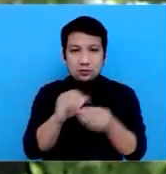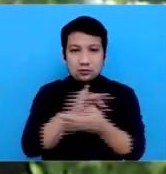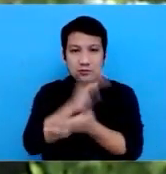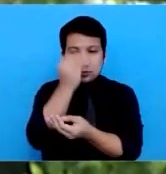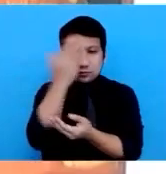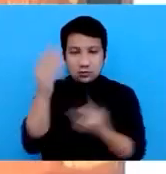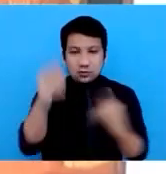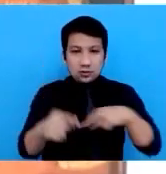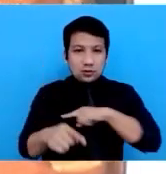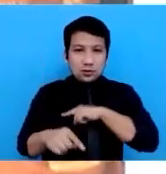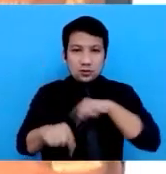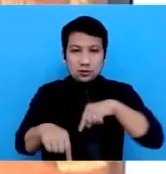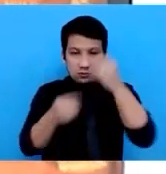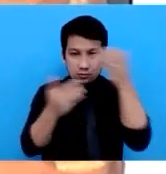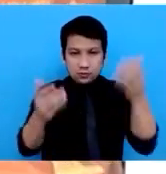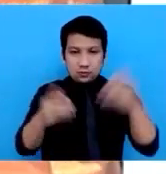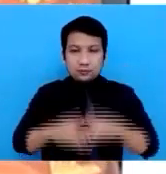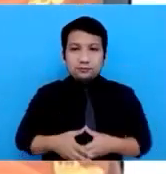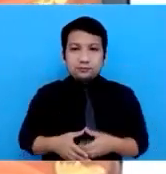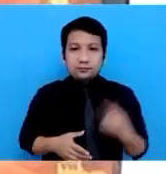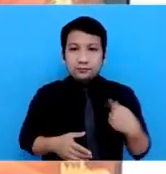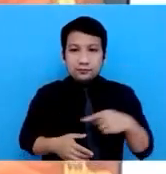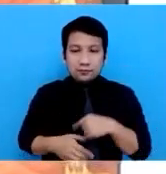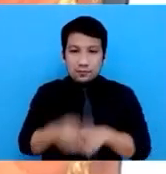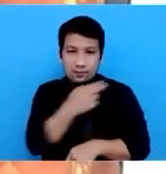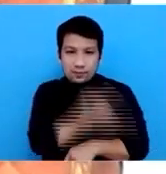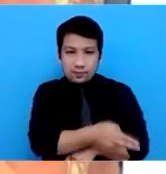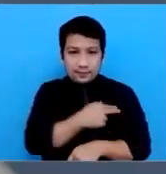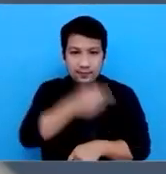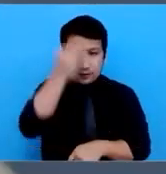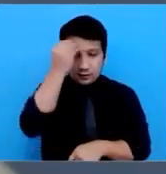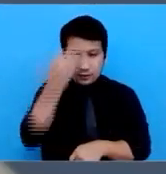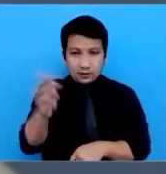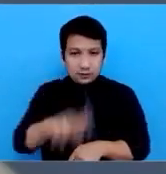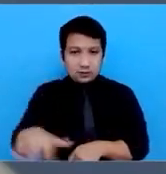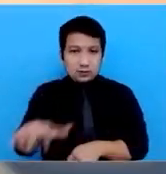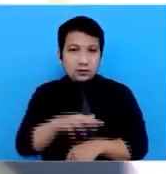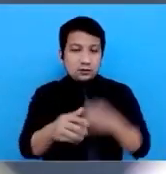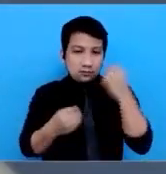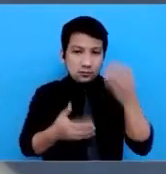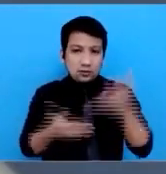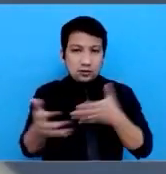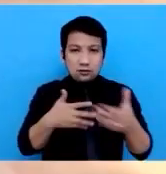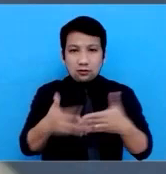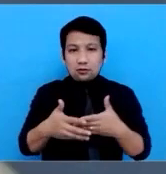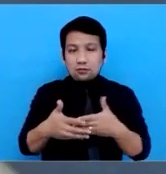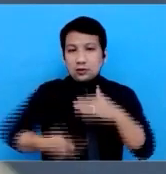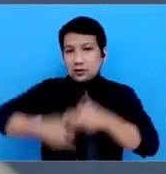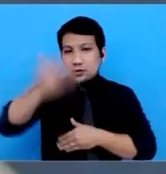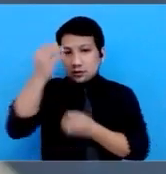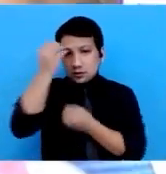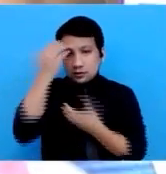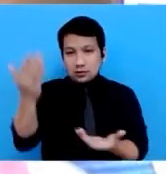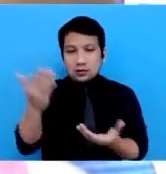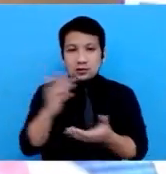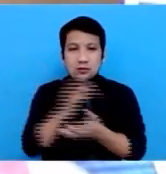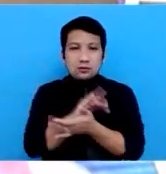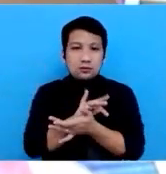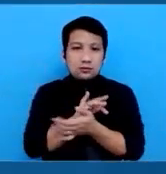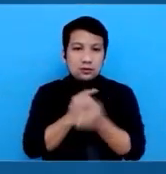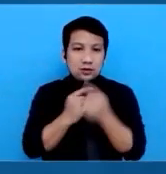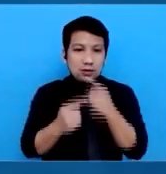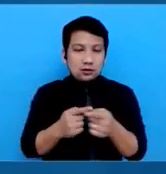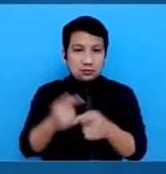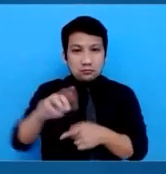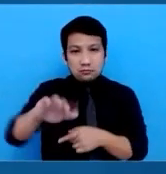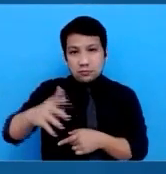Manila, nasa moderate pa lang daw ang total bed utilization, hindi pa sapat para mag-alert level 4. NCR